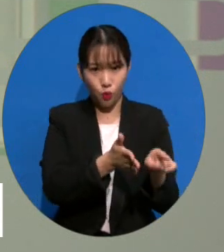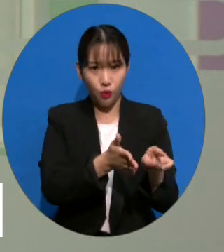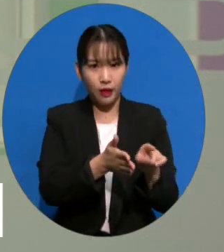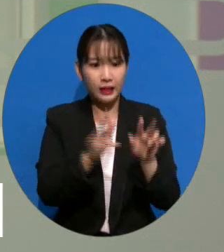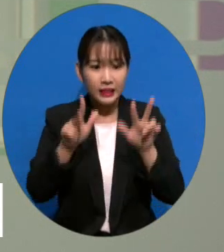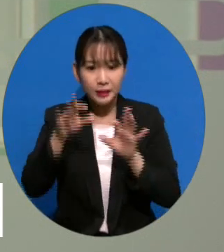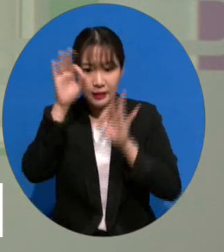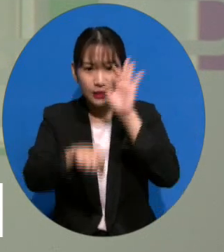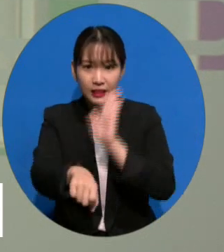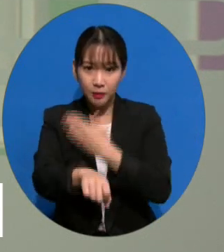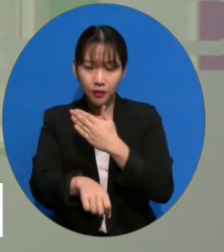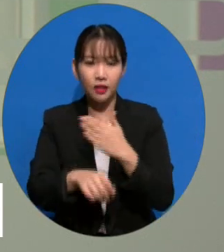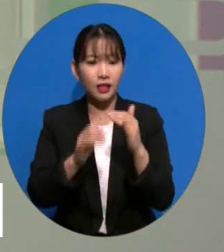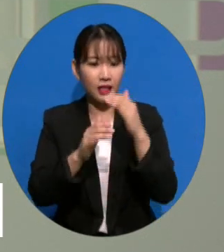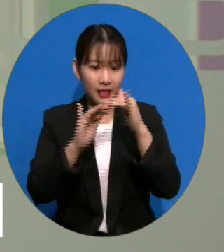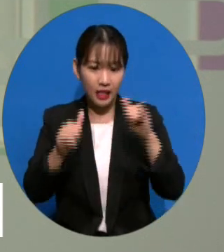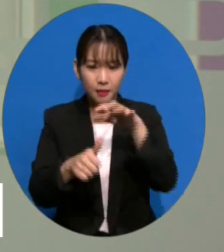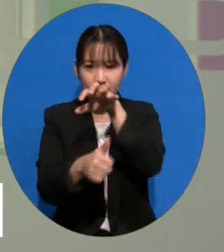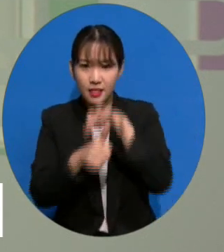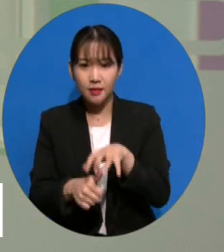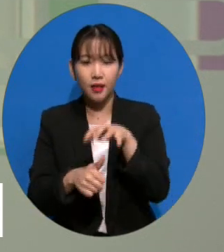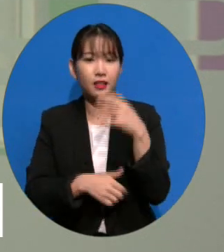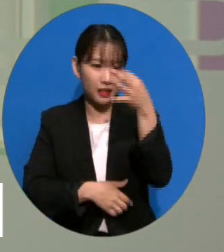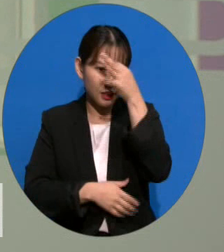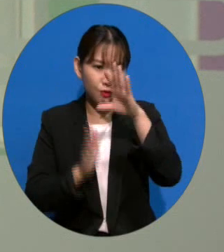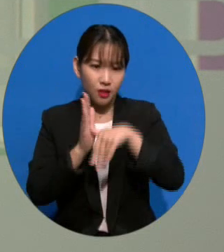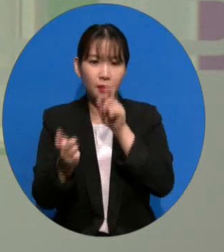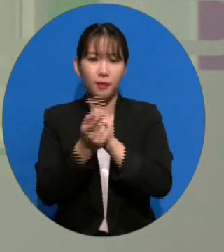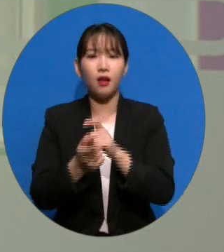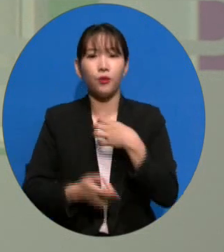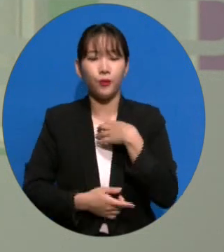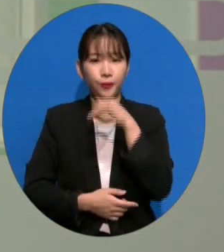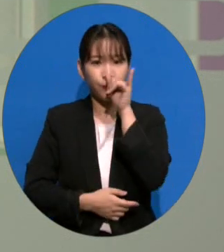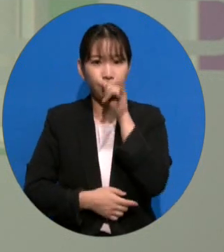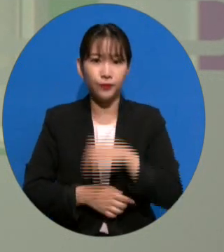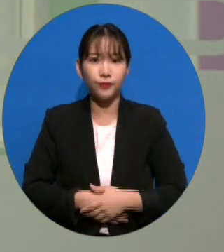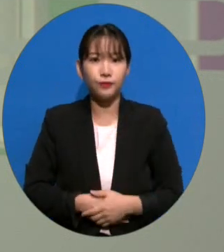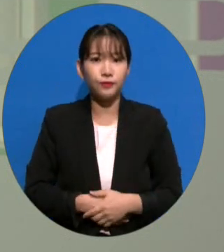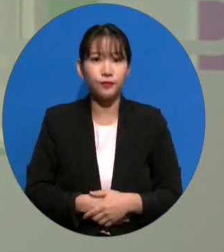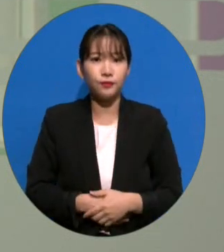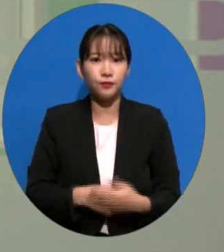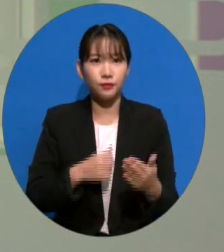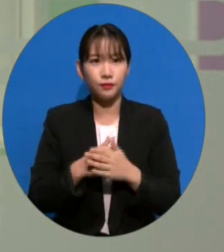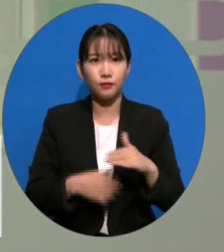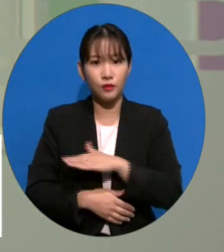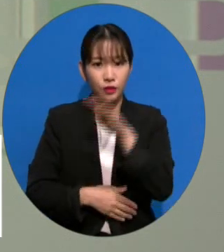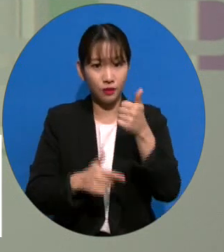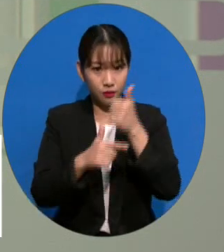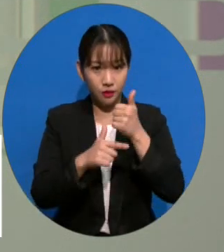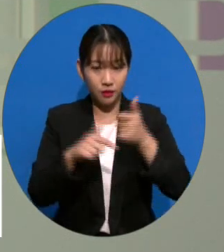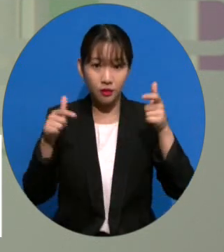자칫 잘못하면 인간을 지배하는 기술 시대를 맞이할 수도 있는 겁니다. 그래서 우리